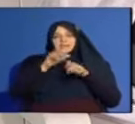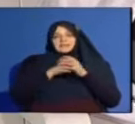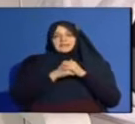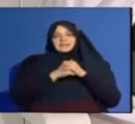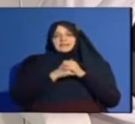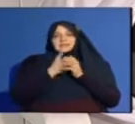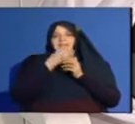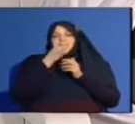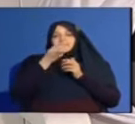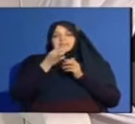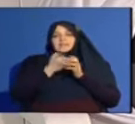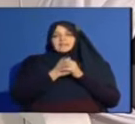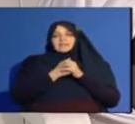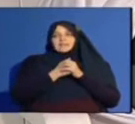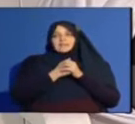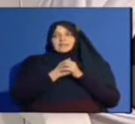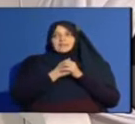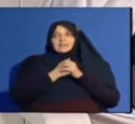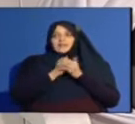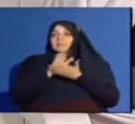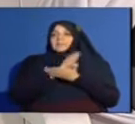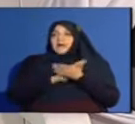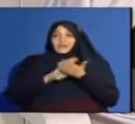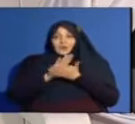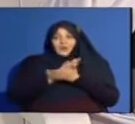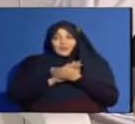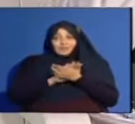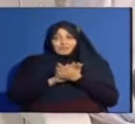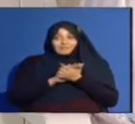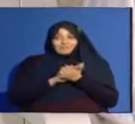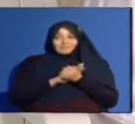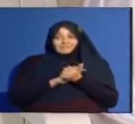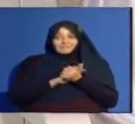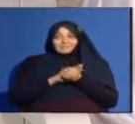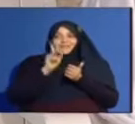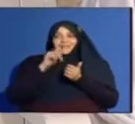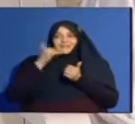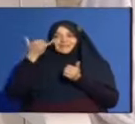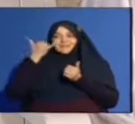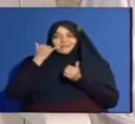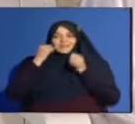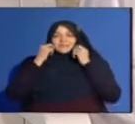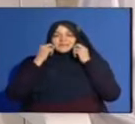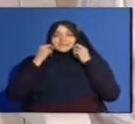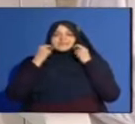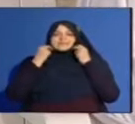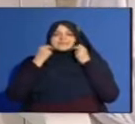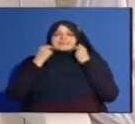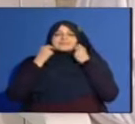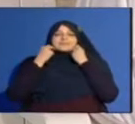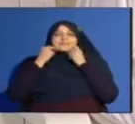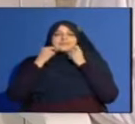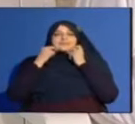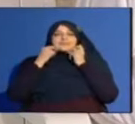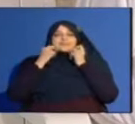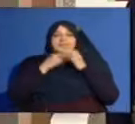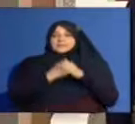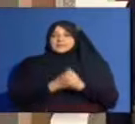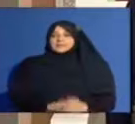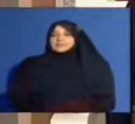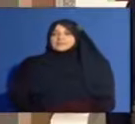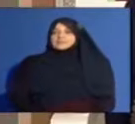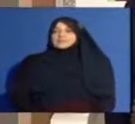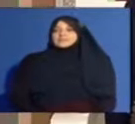ألا تتضمن. نعم هناك نعم دكتور سنعود إلى نعم. عبد السلام من فرنسا بالنسبة لهذه